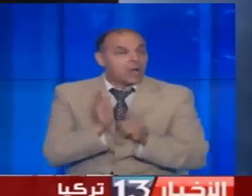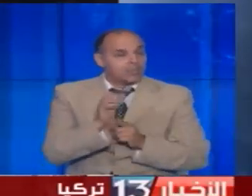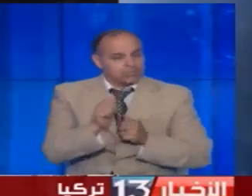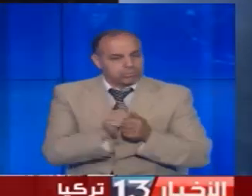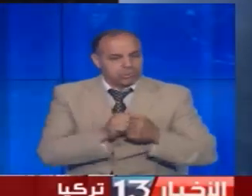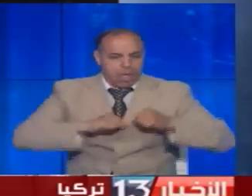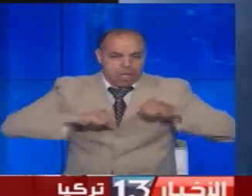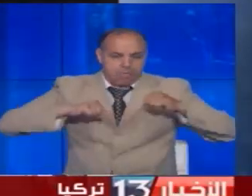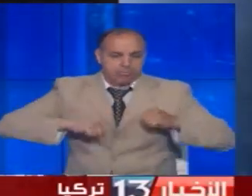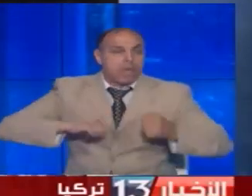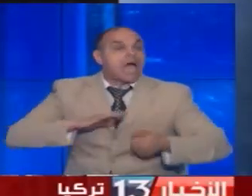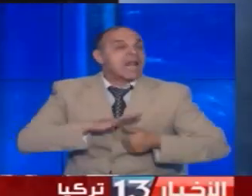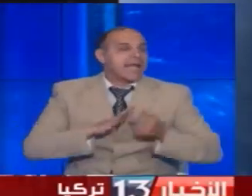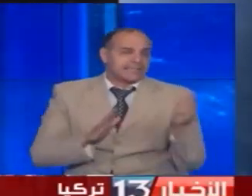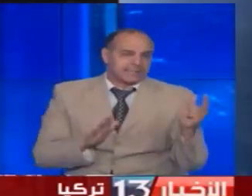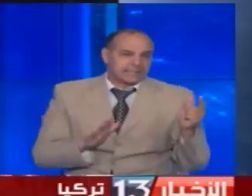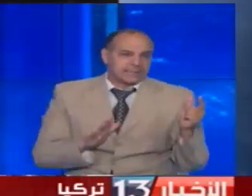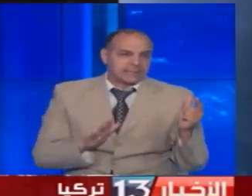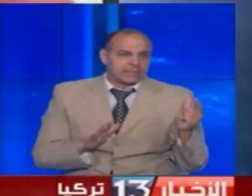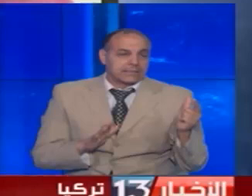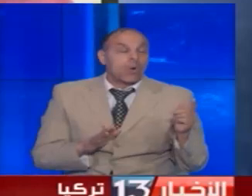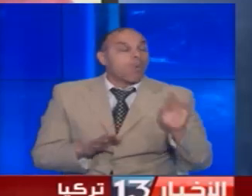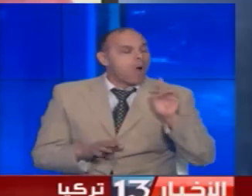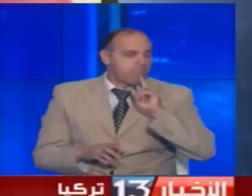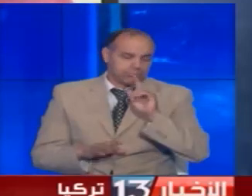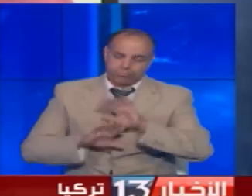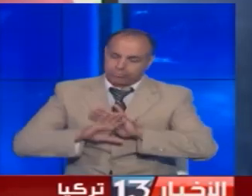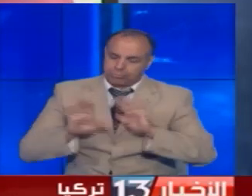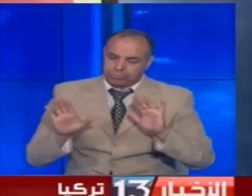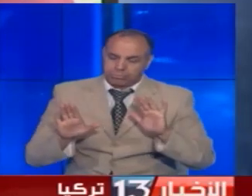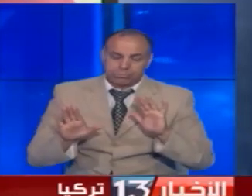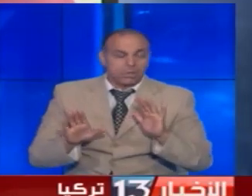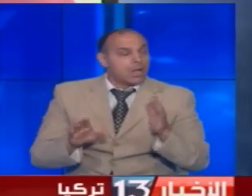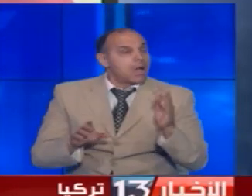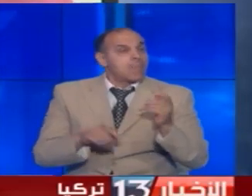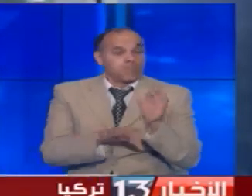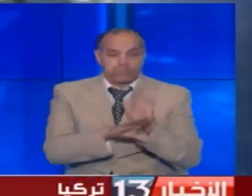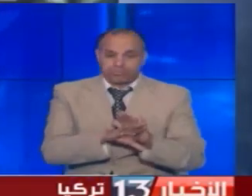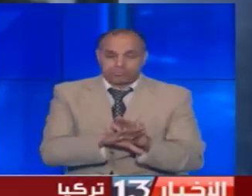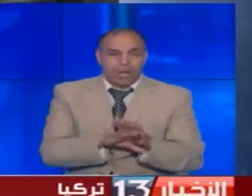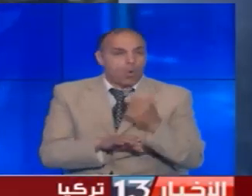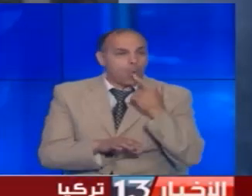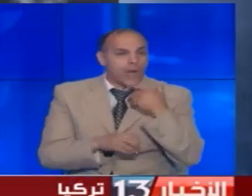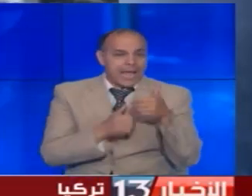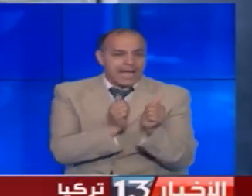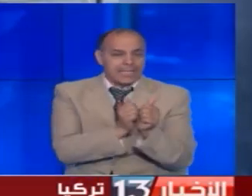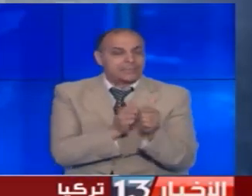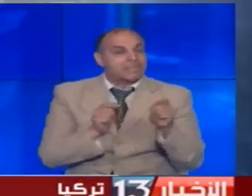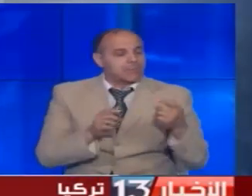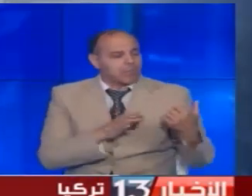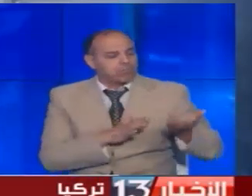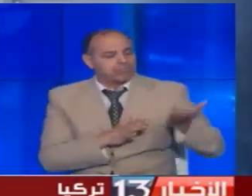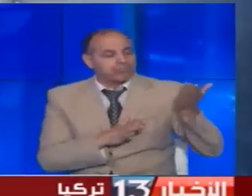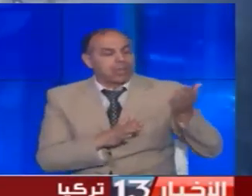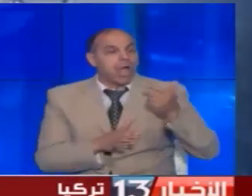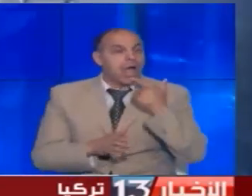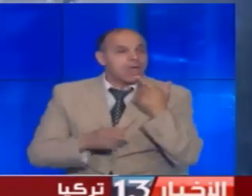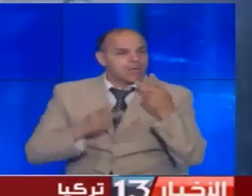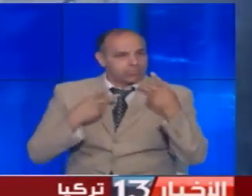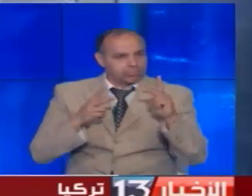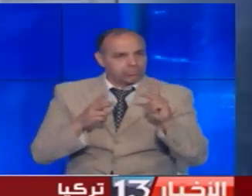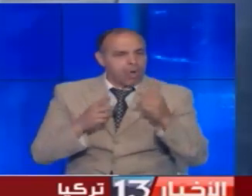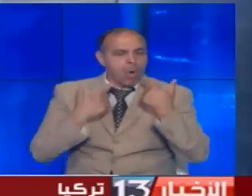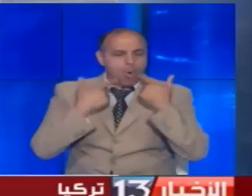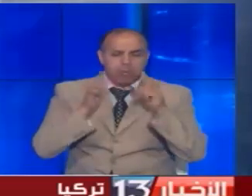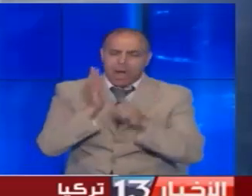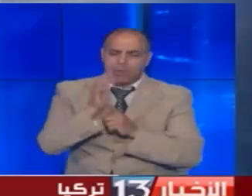السلطة التنفيذية بين يدي الرئيس أردوغان الذي سيحافظ أيضا على قيادة حزبه السياسي، وسيتمتع